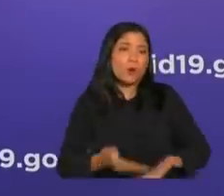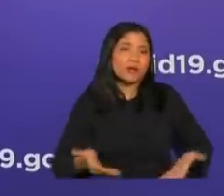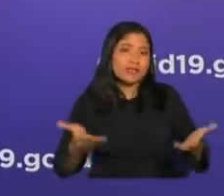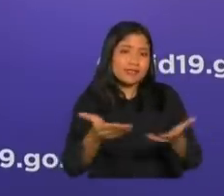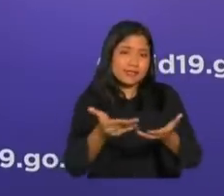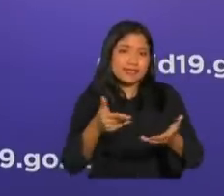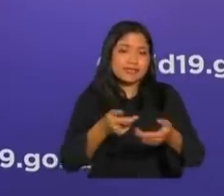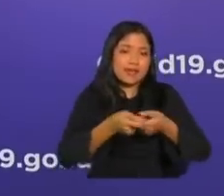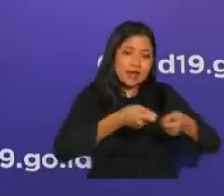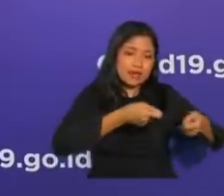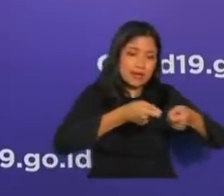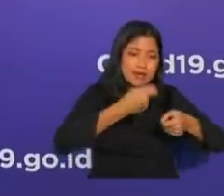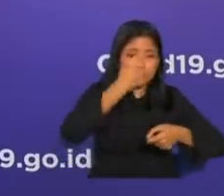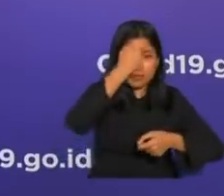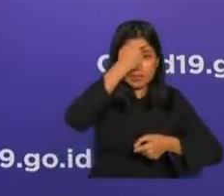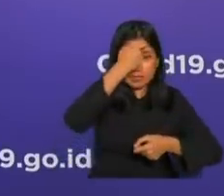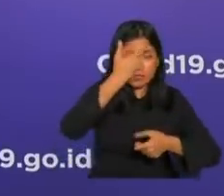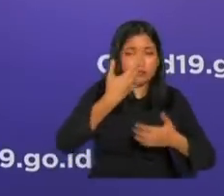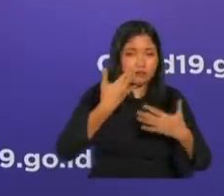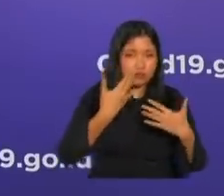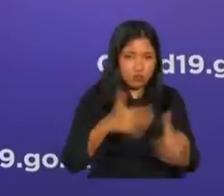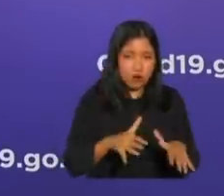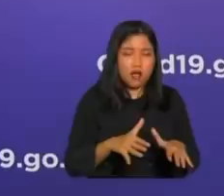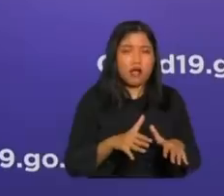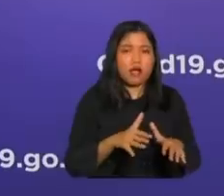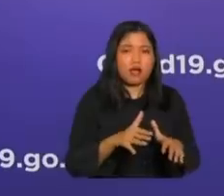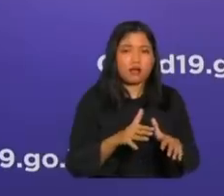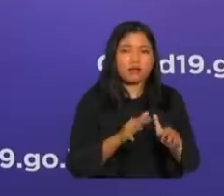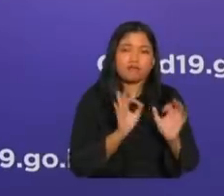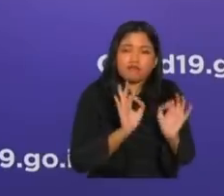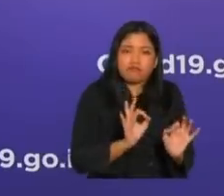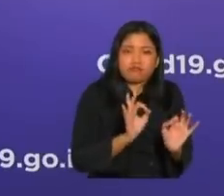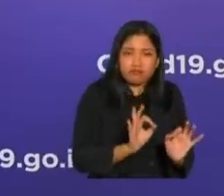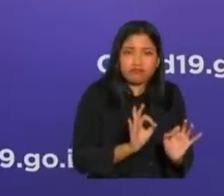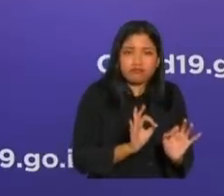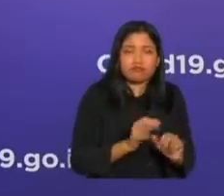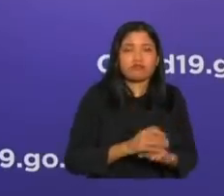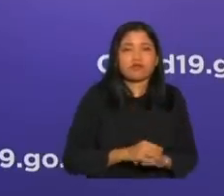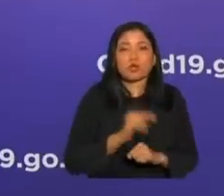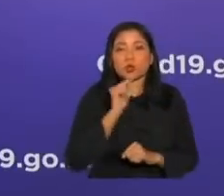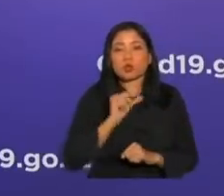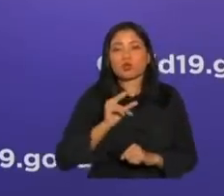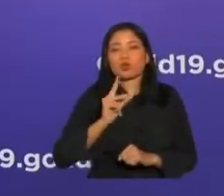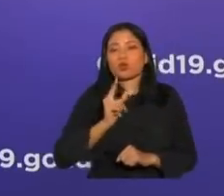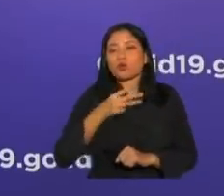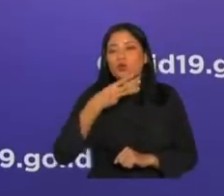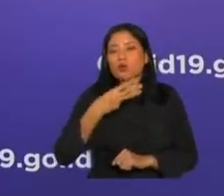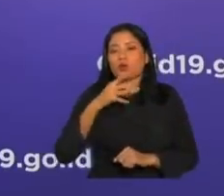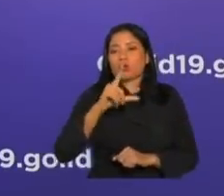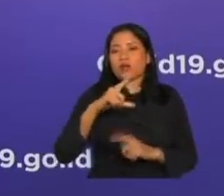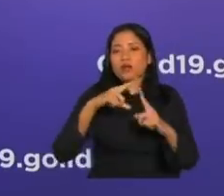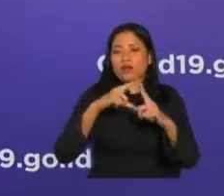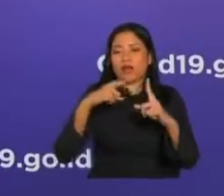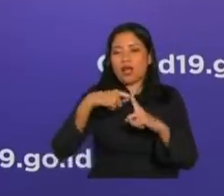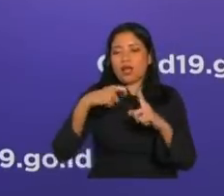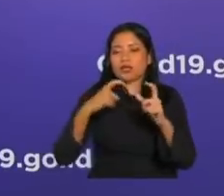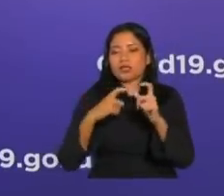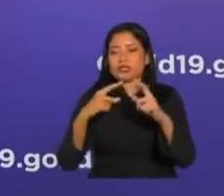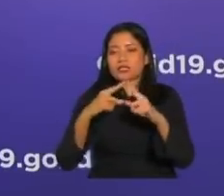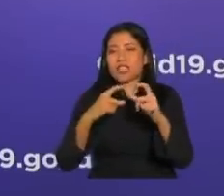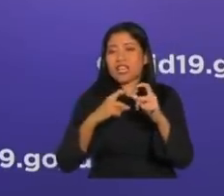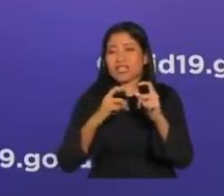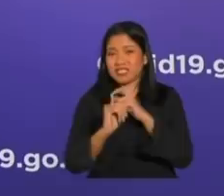penyakitnya sudah memungkinkan untuk dilakukan relaksasi dilakukan upaya untuk